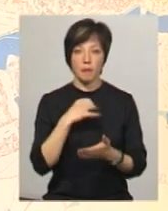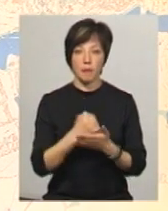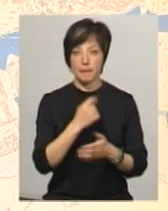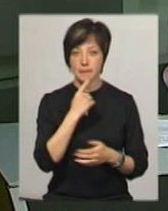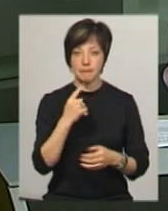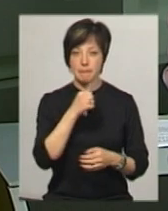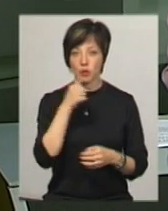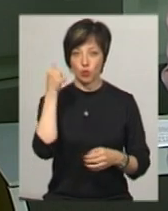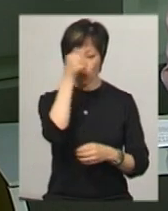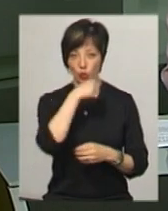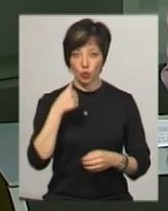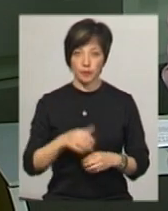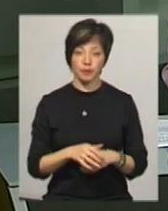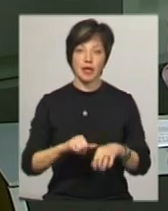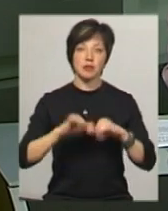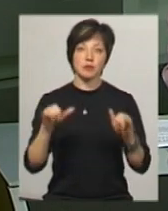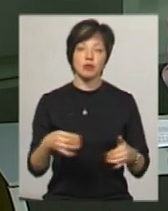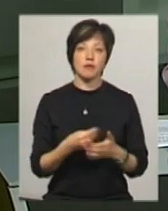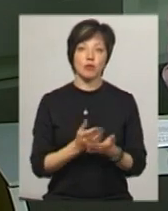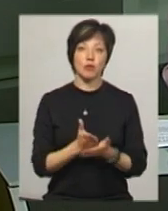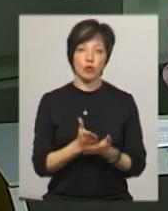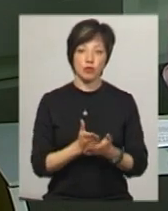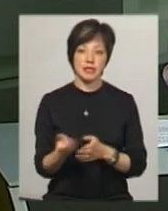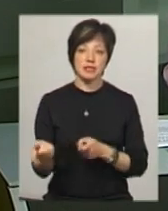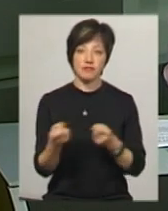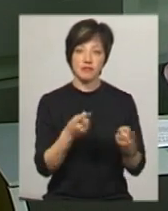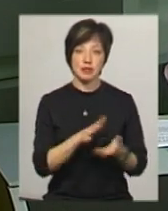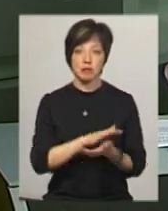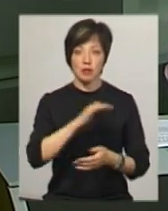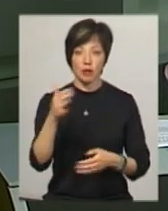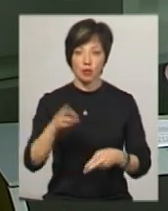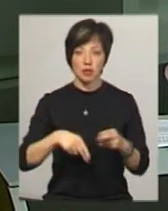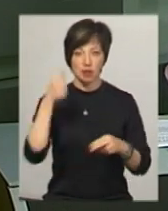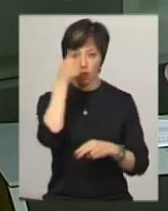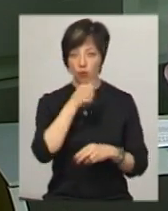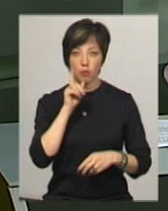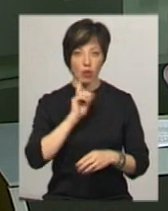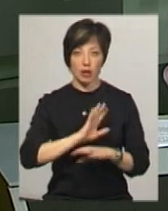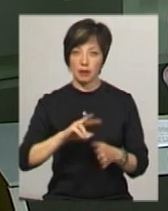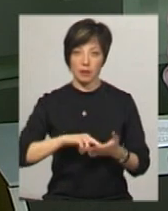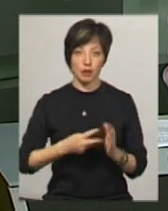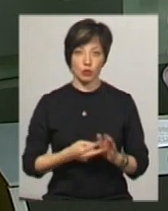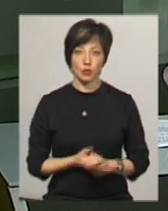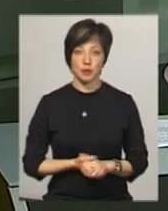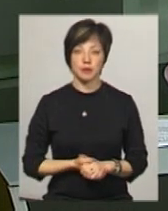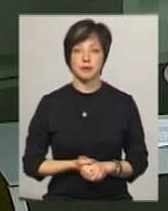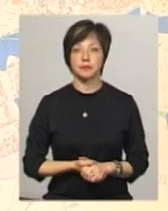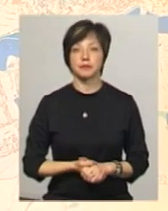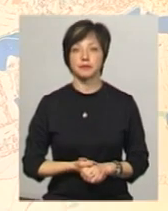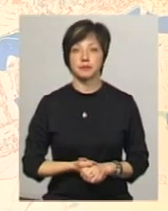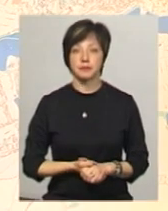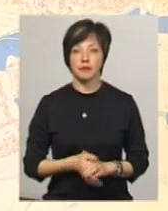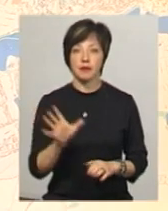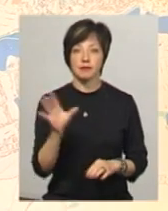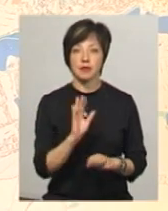року. Збільшувати вартість послуг з вивезення сміття до кінця року поки не планують, каже Олександр Зімін.